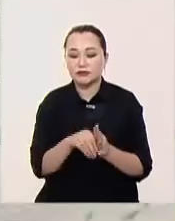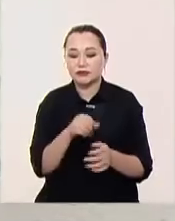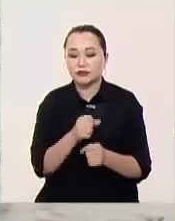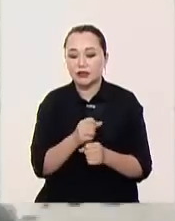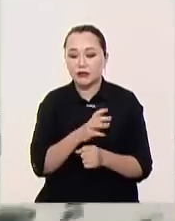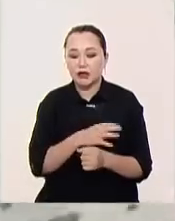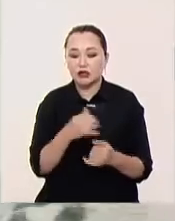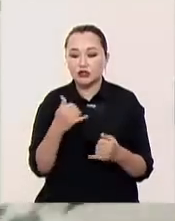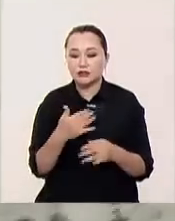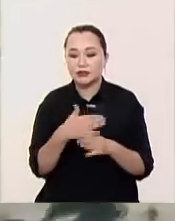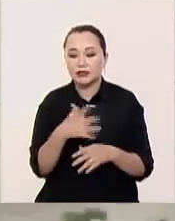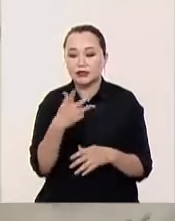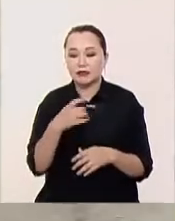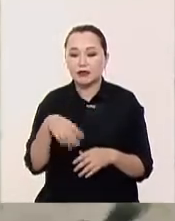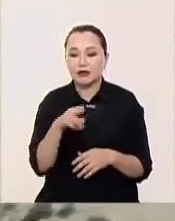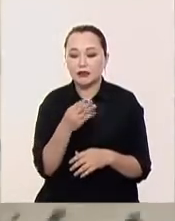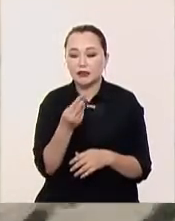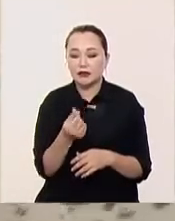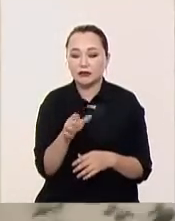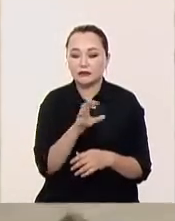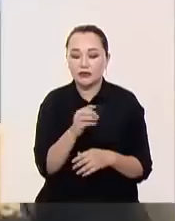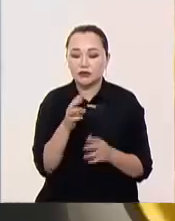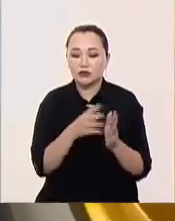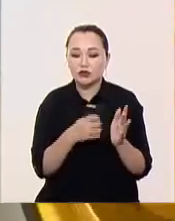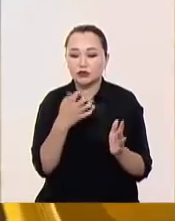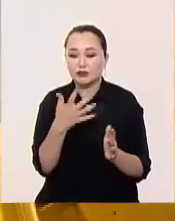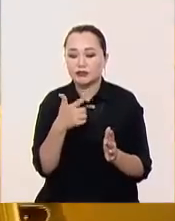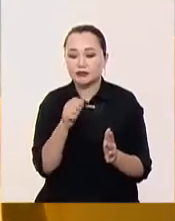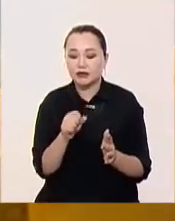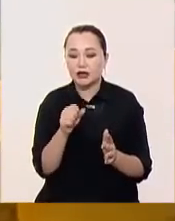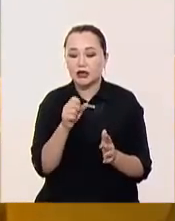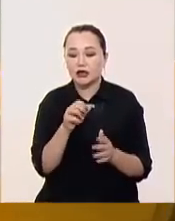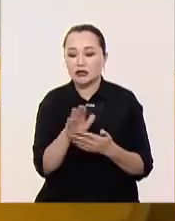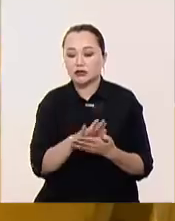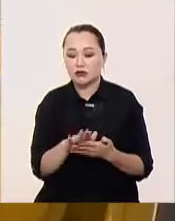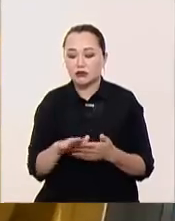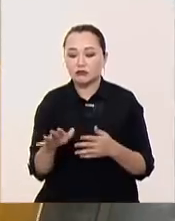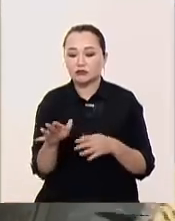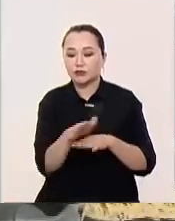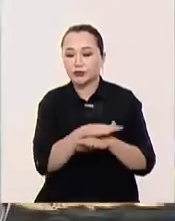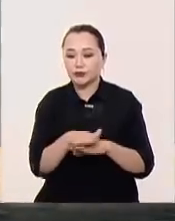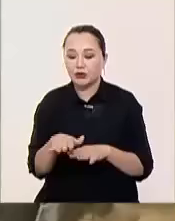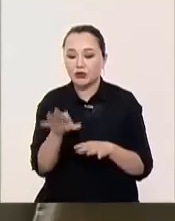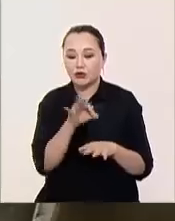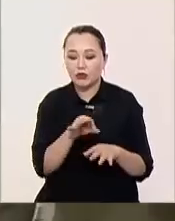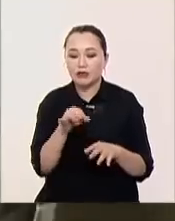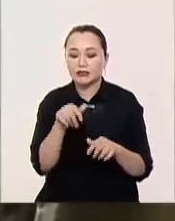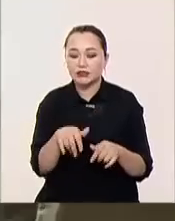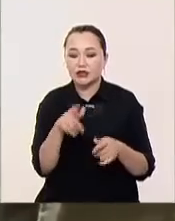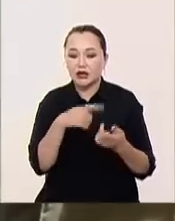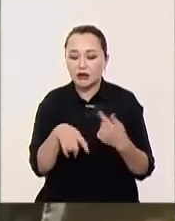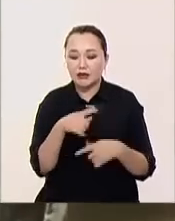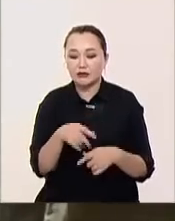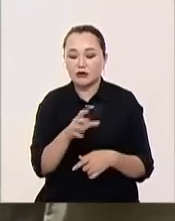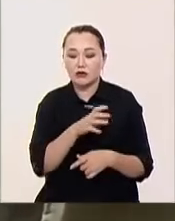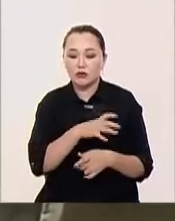Биыл бөлінген 3 миллиард теңге қаражатқа мамандар 905 гектар жерге рекультивация жұмыстарын жүргізуі тиіс. Яғни жерді қайта құнарландыру